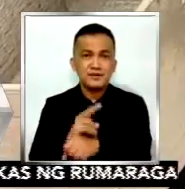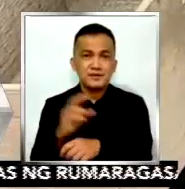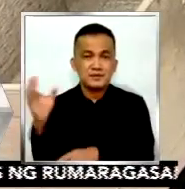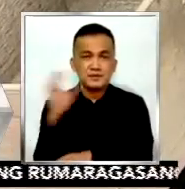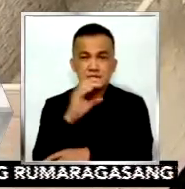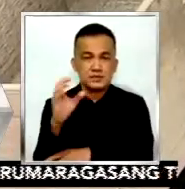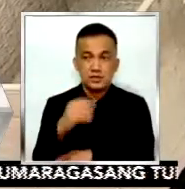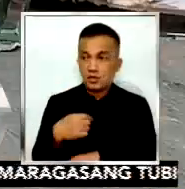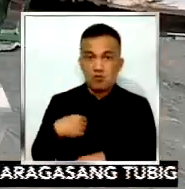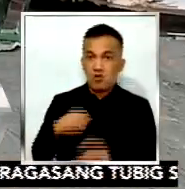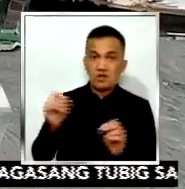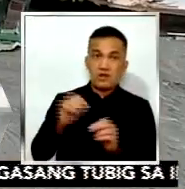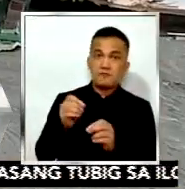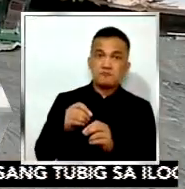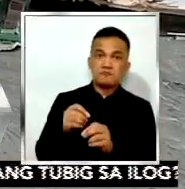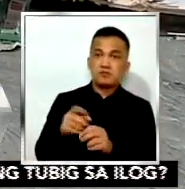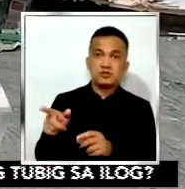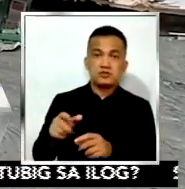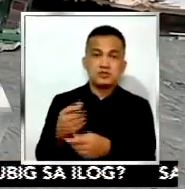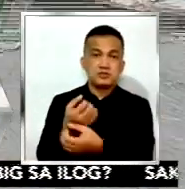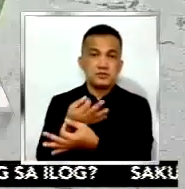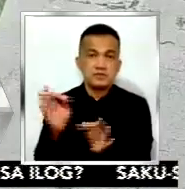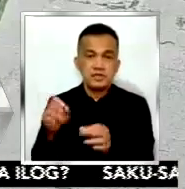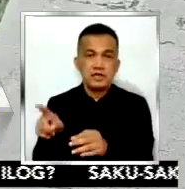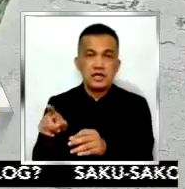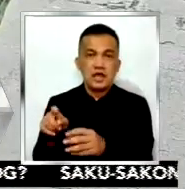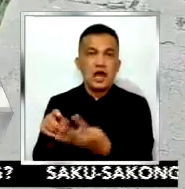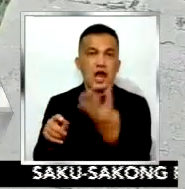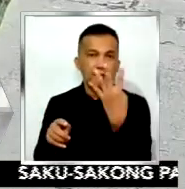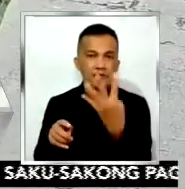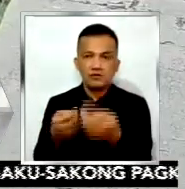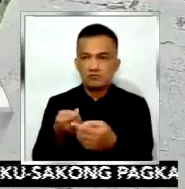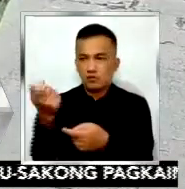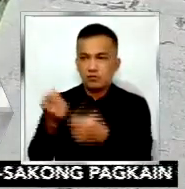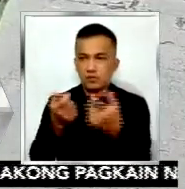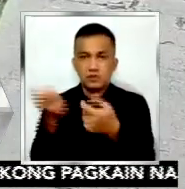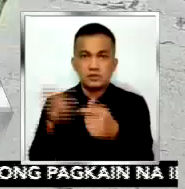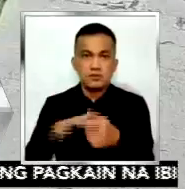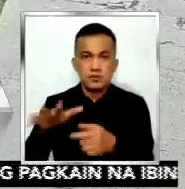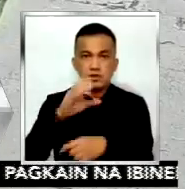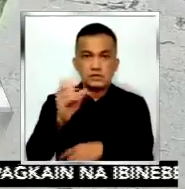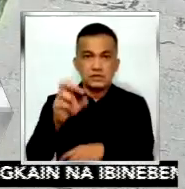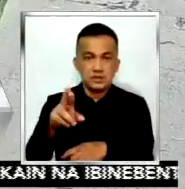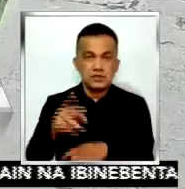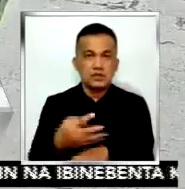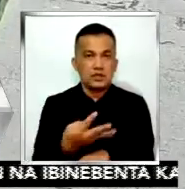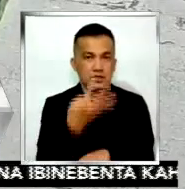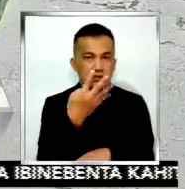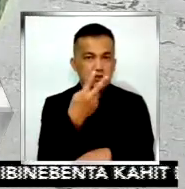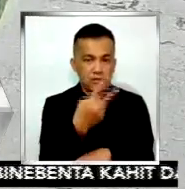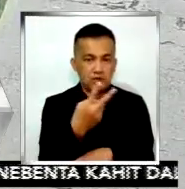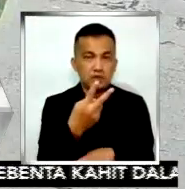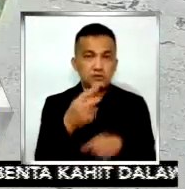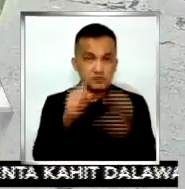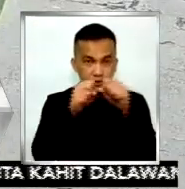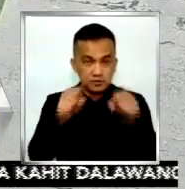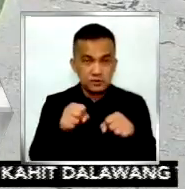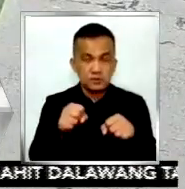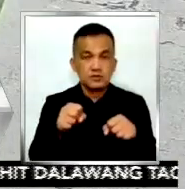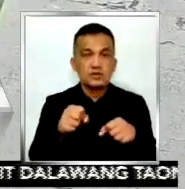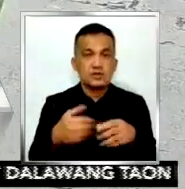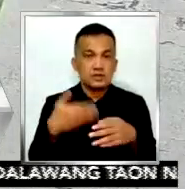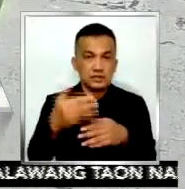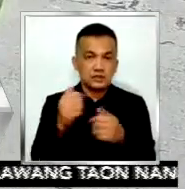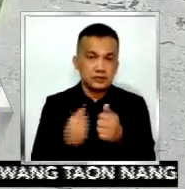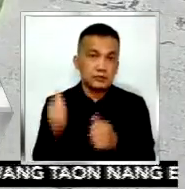na yung na-relieve natin sa buong NCR. Pag makakadalawang substation tayo, the next chief of police. Pag dalawang